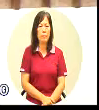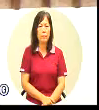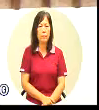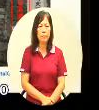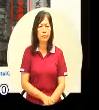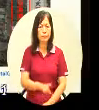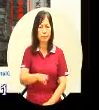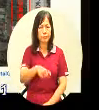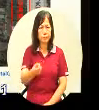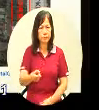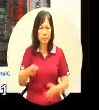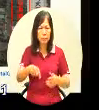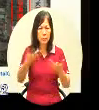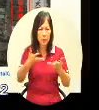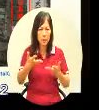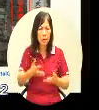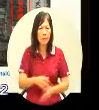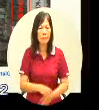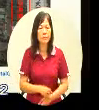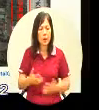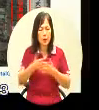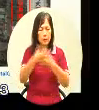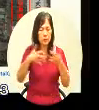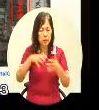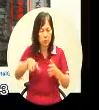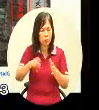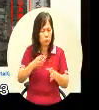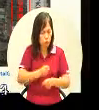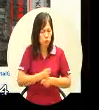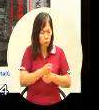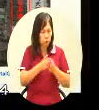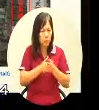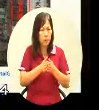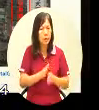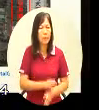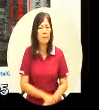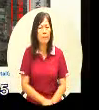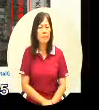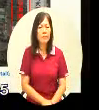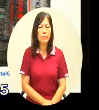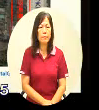在这个问题我想交通局可能要注意一下